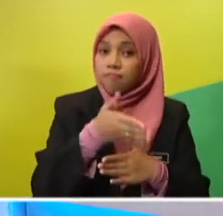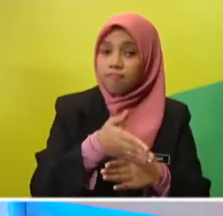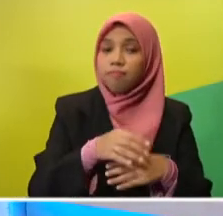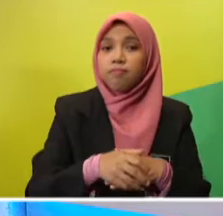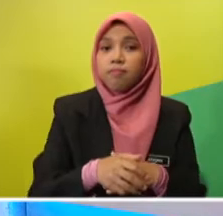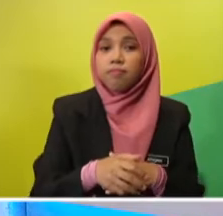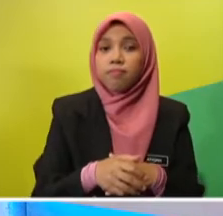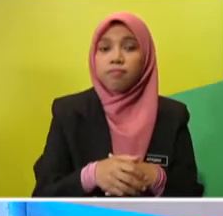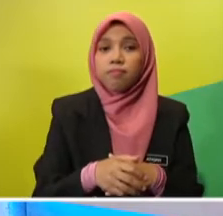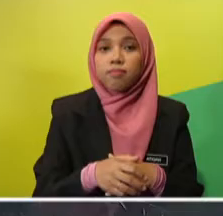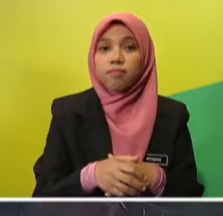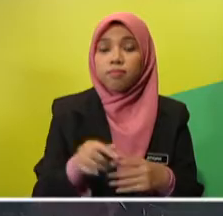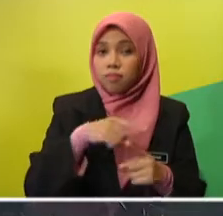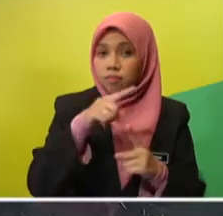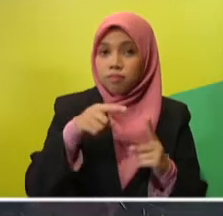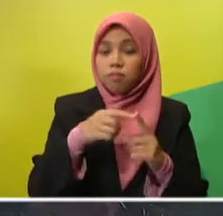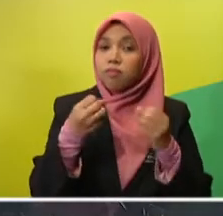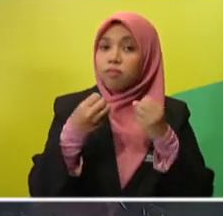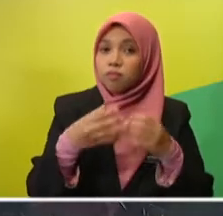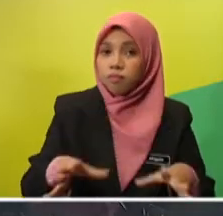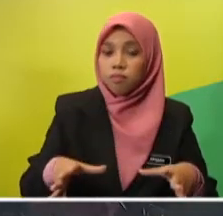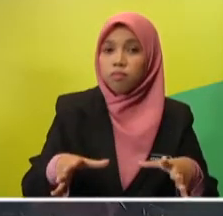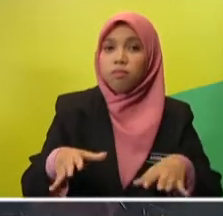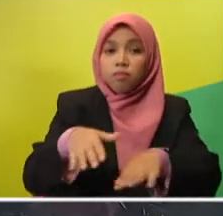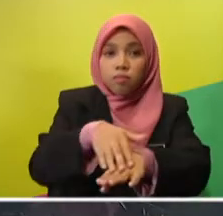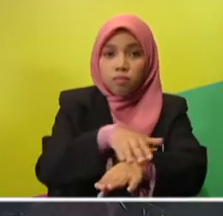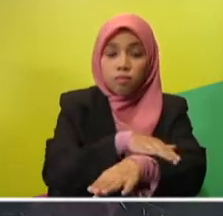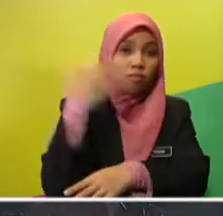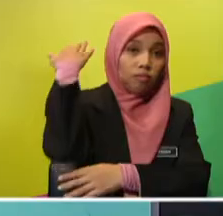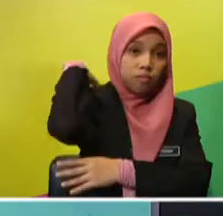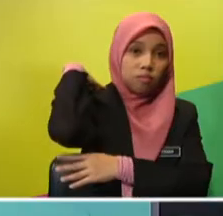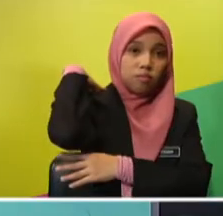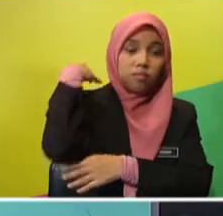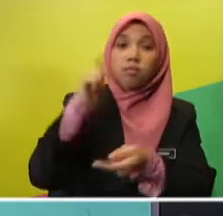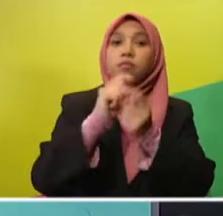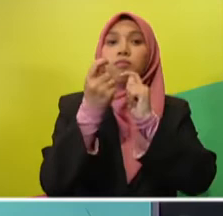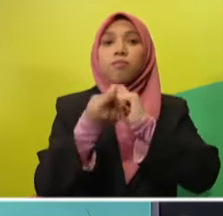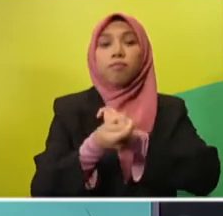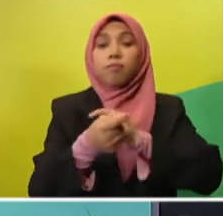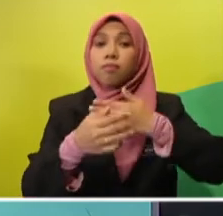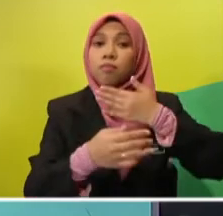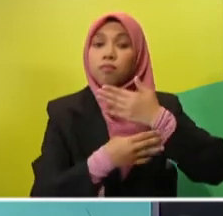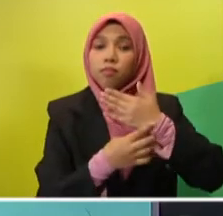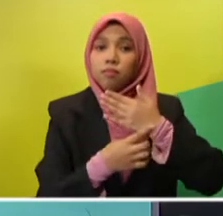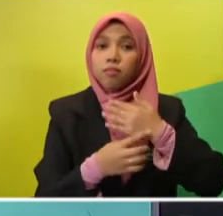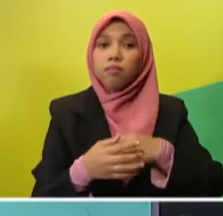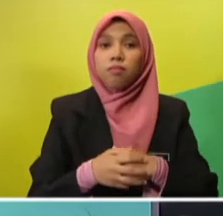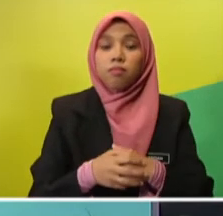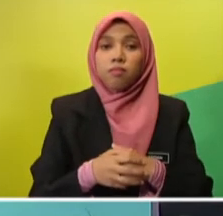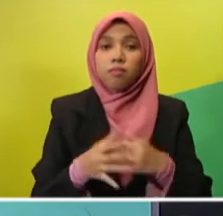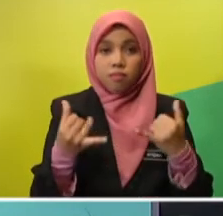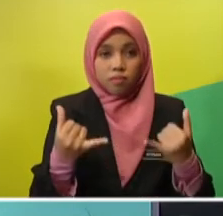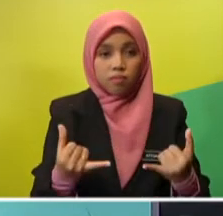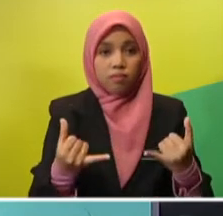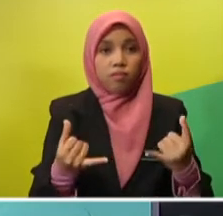Bila kita dah menyusur di belakang, kita akan tukar tangan. Dan sekarang MBK akan berada di posisi yang